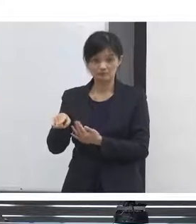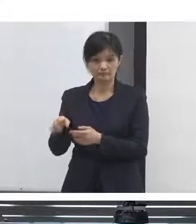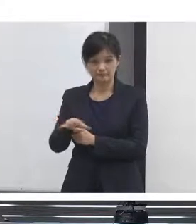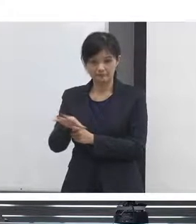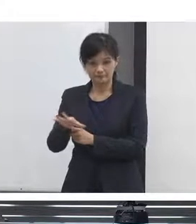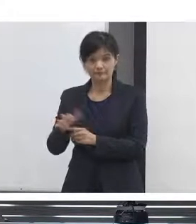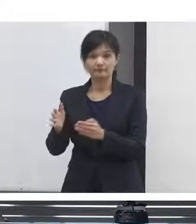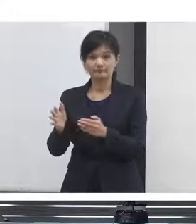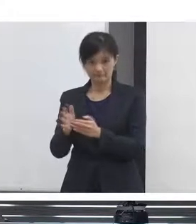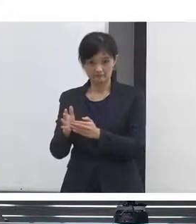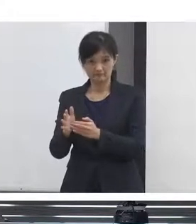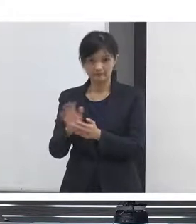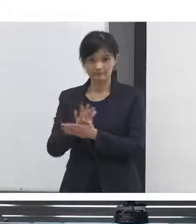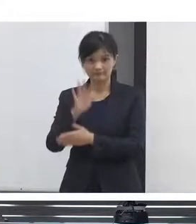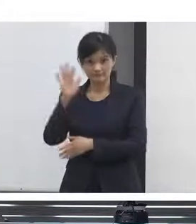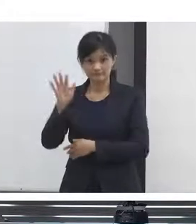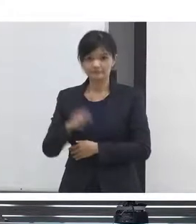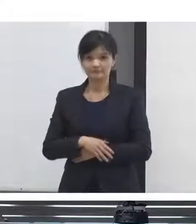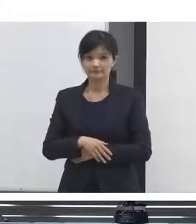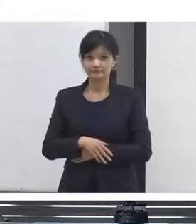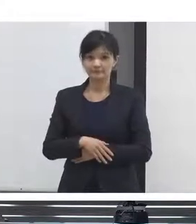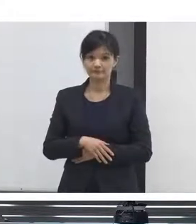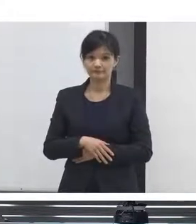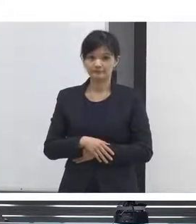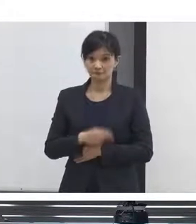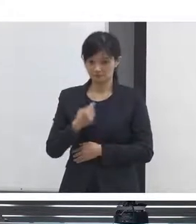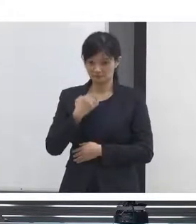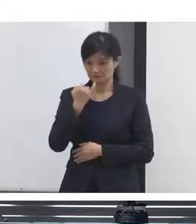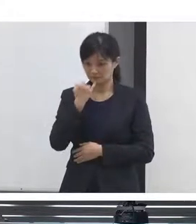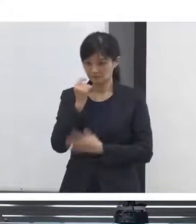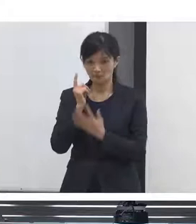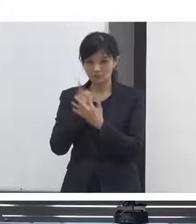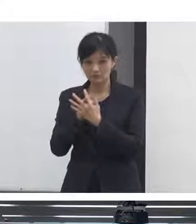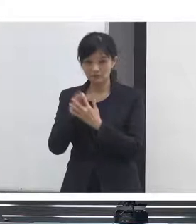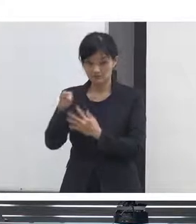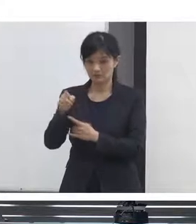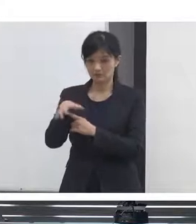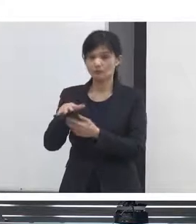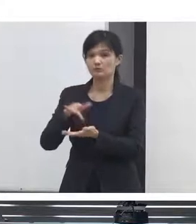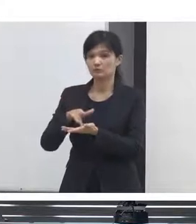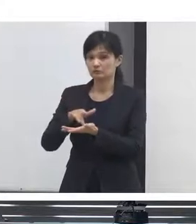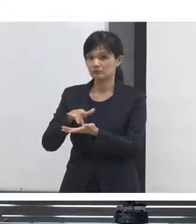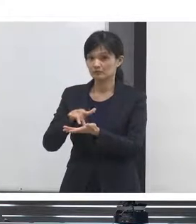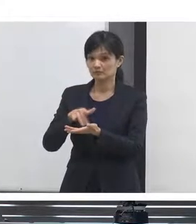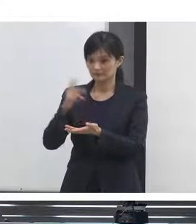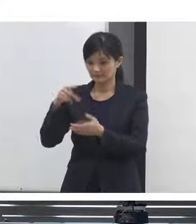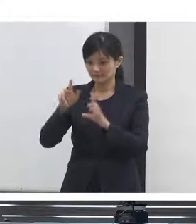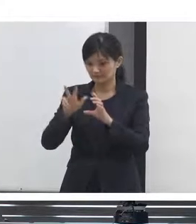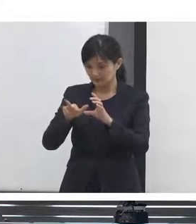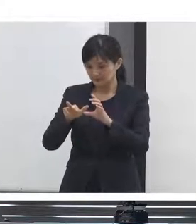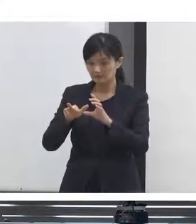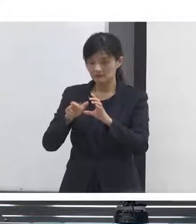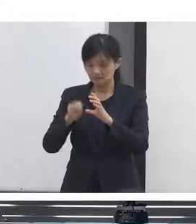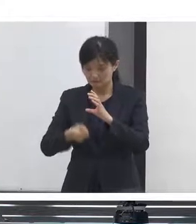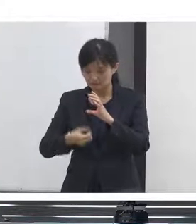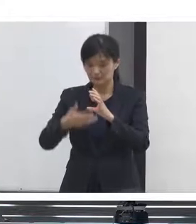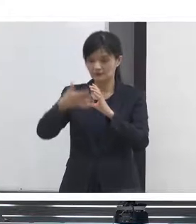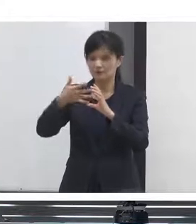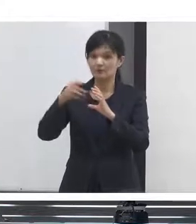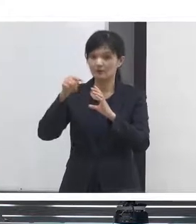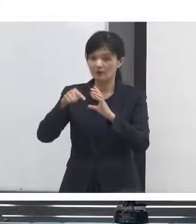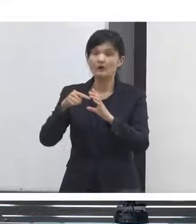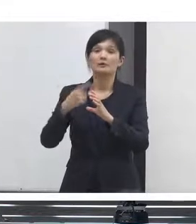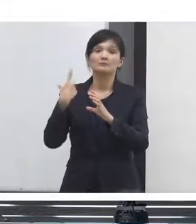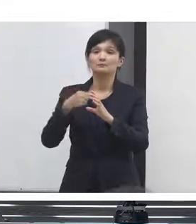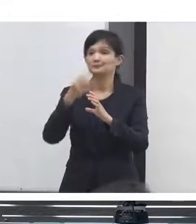到这一个农药的部分呢，就可以再点这个农药，然后呢，你就可以看到它使用的